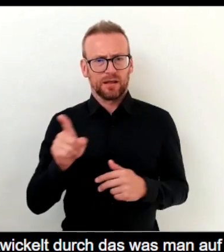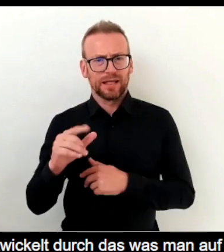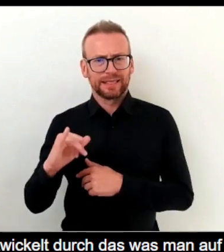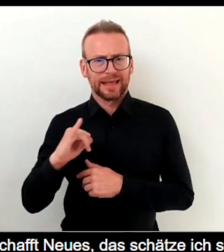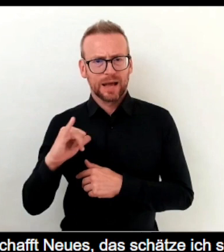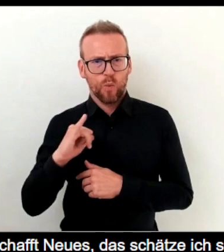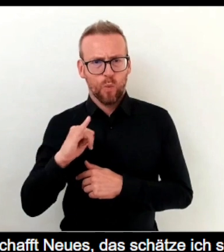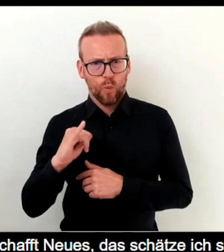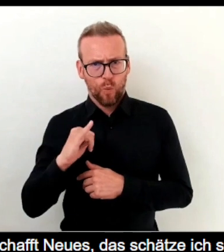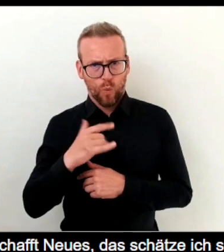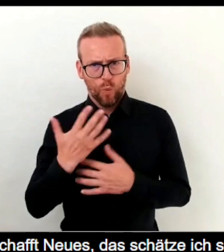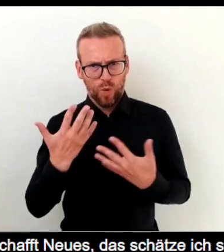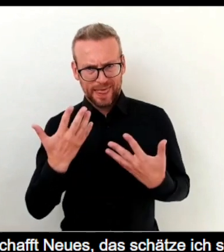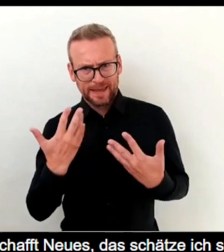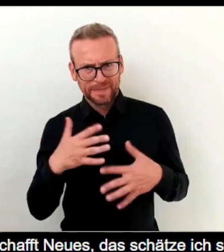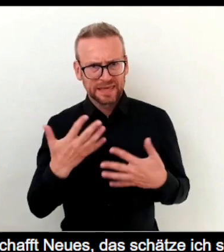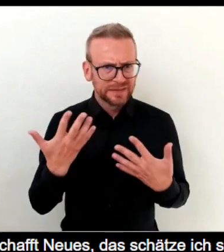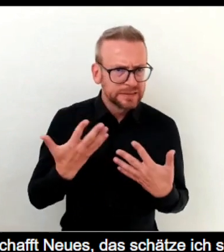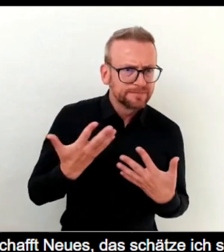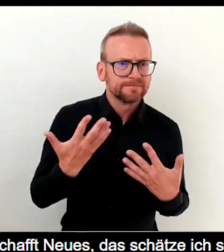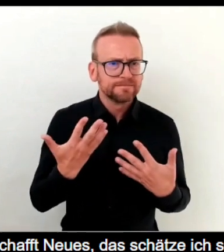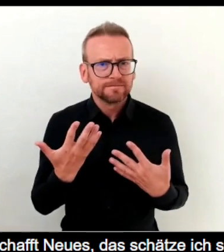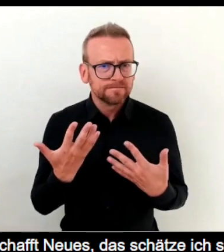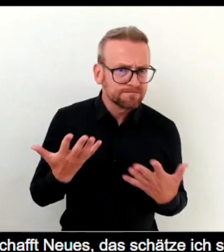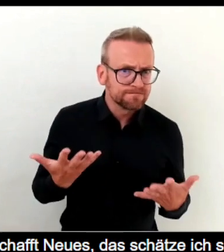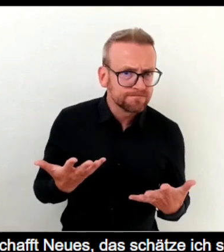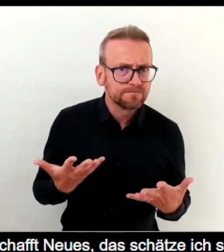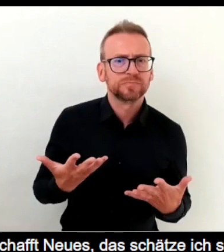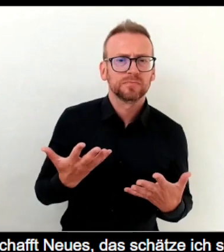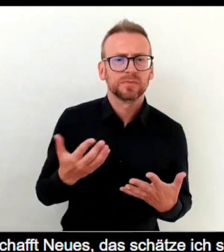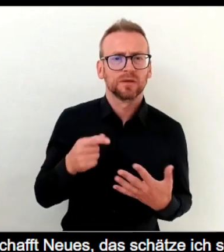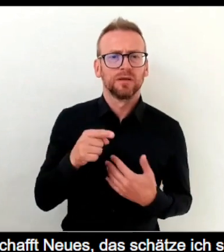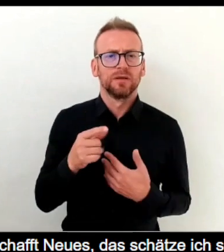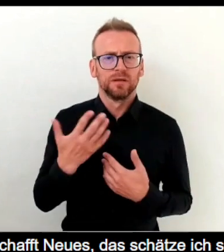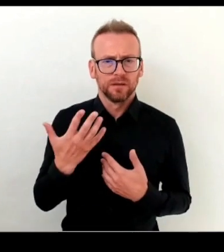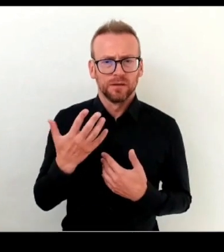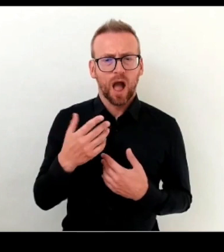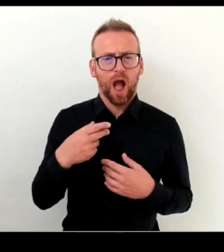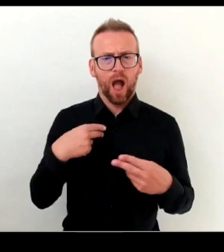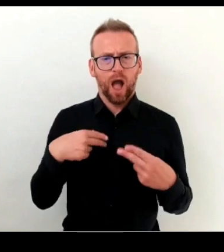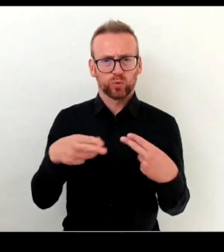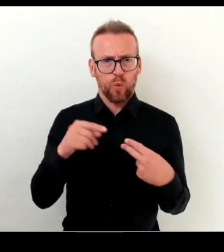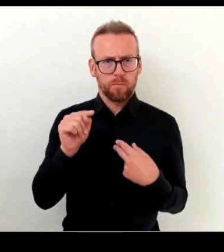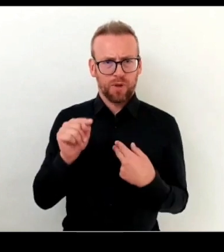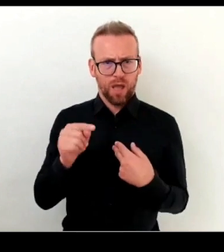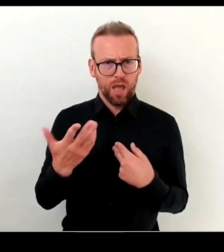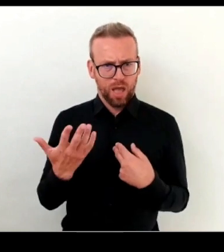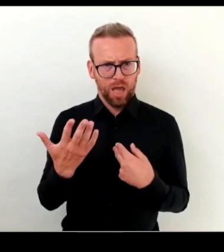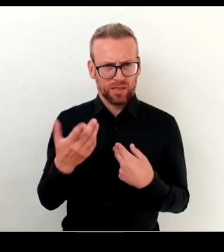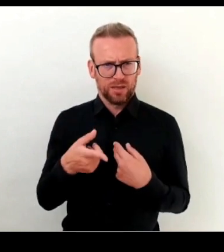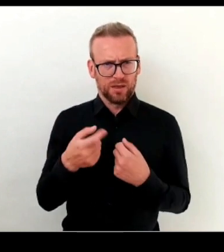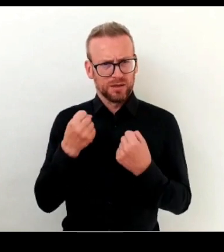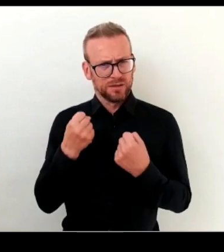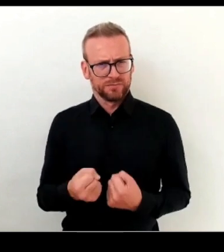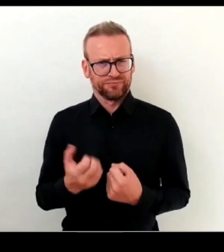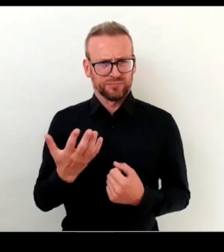zur Hälftestrecke nach München. Wie schätzen Sie das Verhalten von Tirol in der Sache ein? Ich kann den Ärger, den das